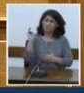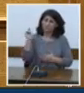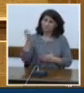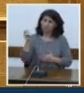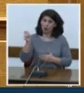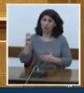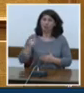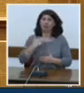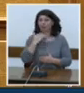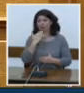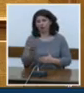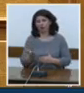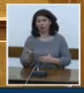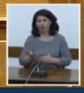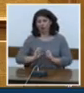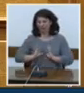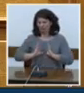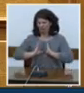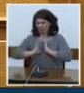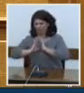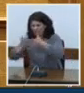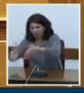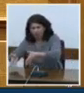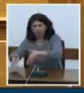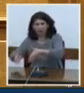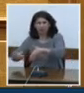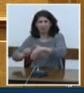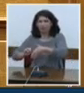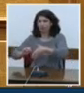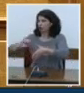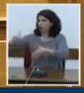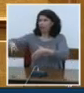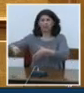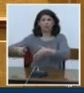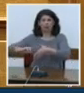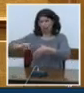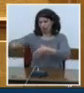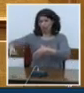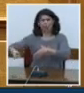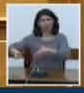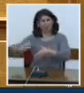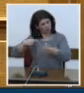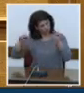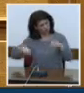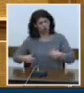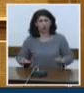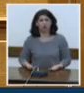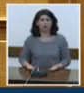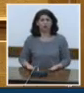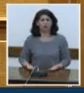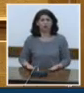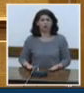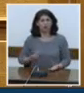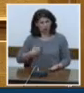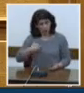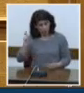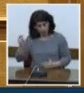εκτοξεύοντας ξερατά στον αντίπαλο. Θα συμφωνήσω απόλυτα. Απαντήστε λοιπόν ως πολιτικός σε ένα πολιτικό, όπως σας ζητώ